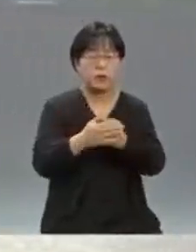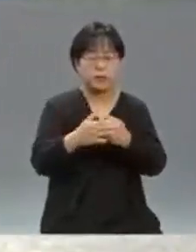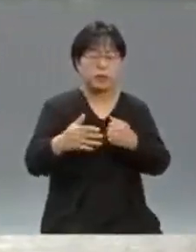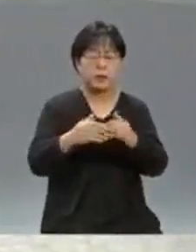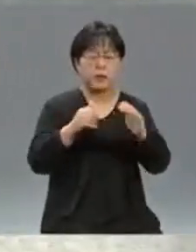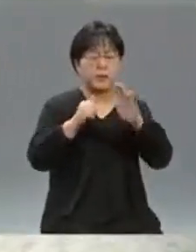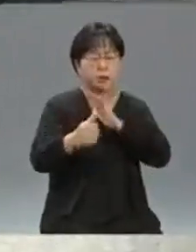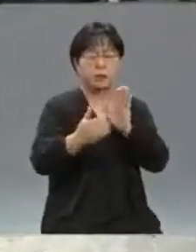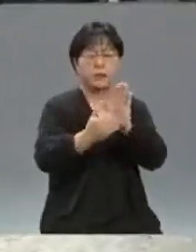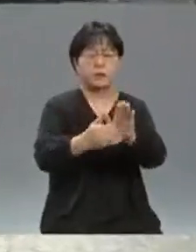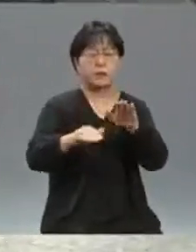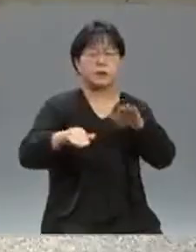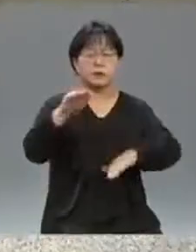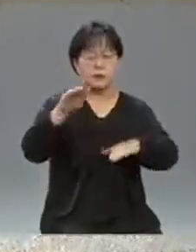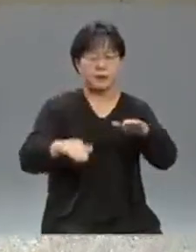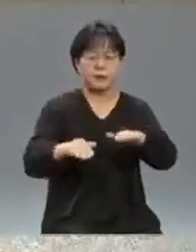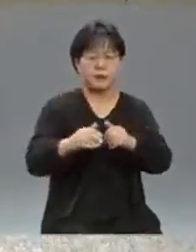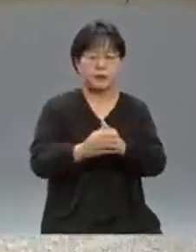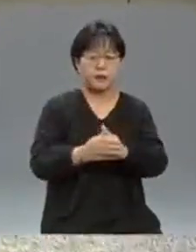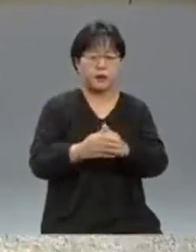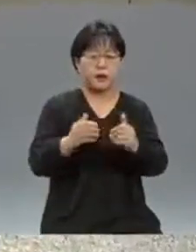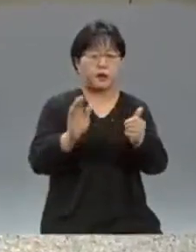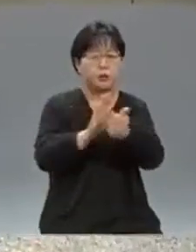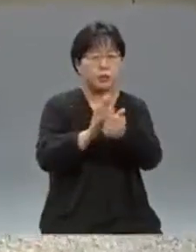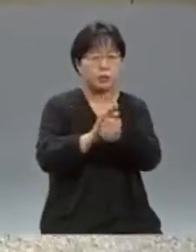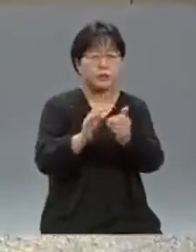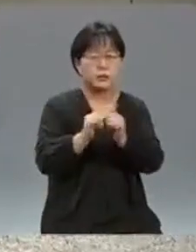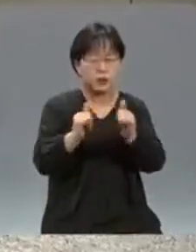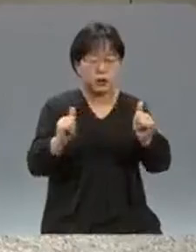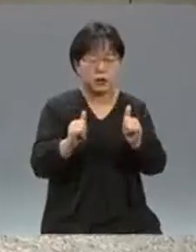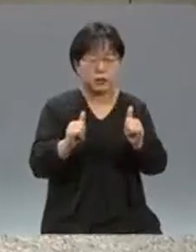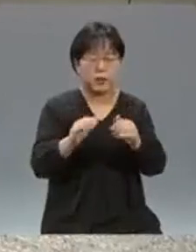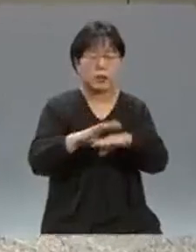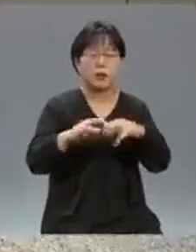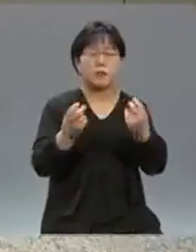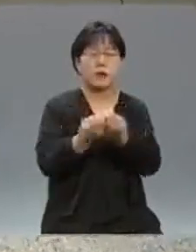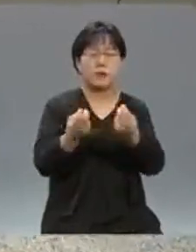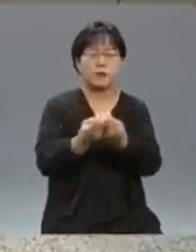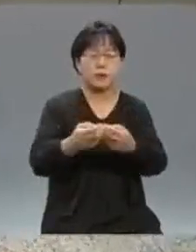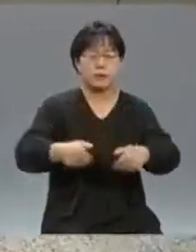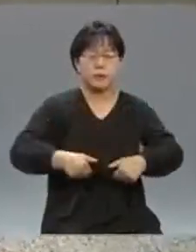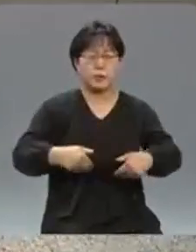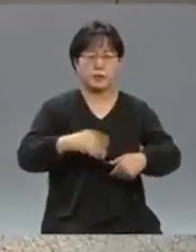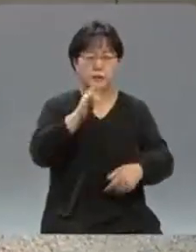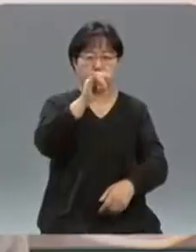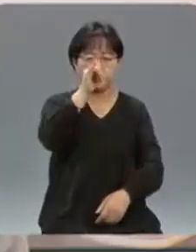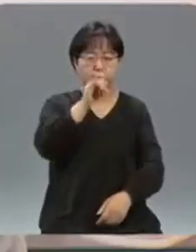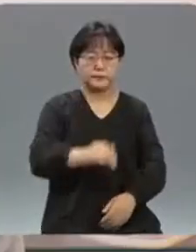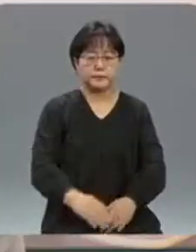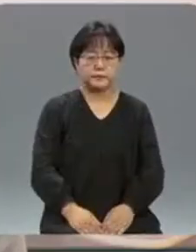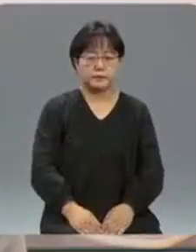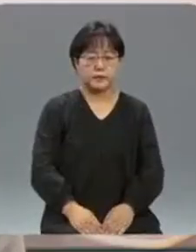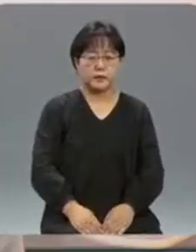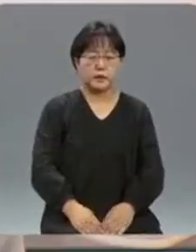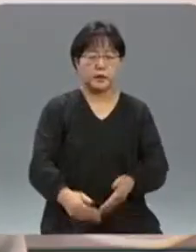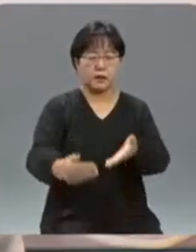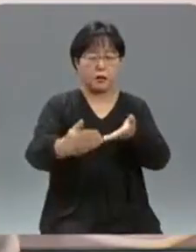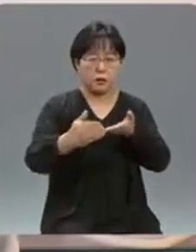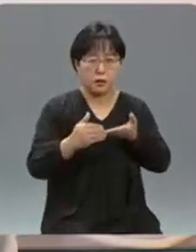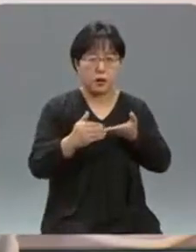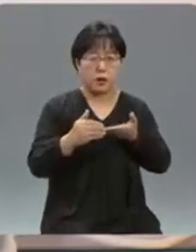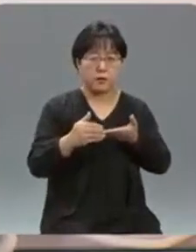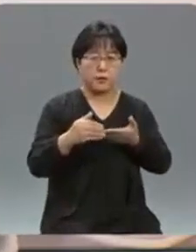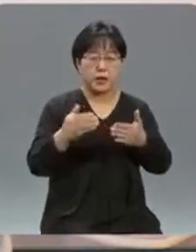제한하는 것은 차별에 해당한다며 보조인력 운영 등의 해법을 찾아야 한다는 목소리도 큽니다 요청을 하면 충분히